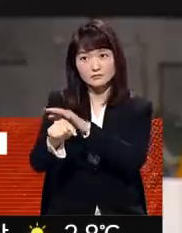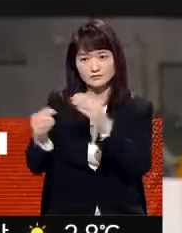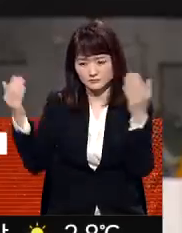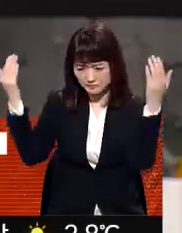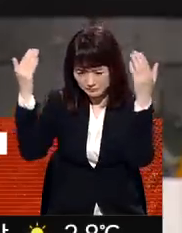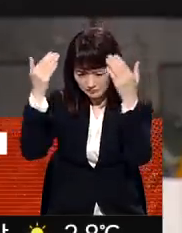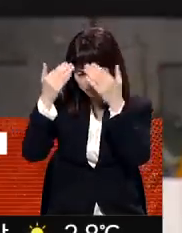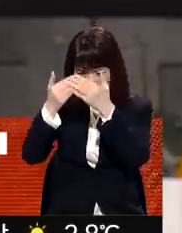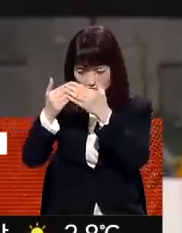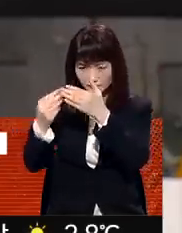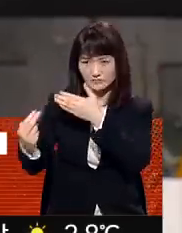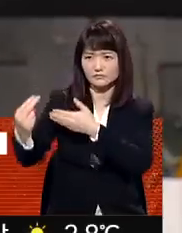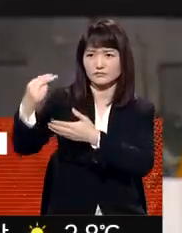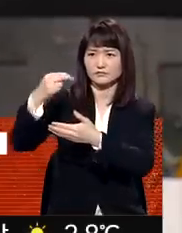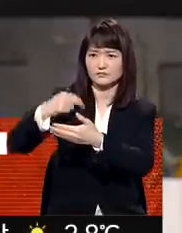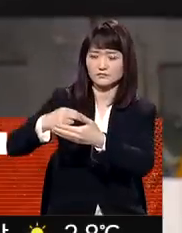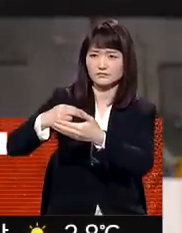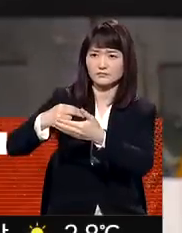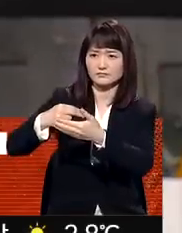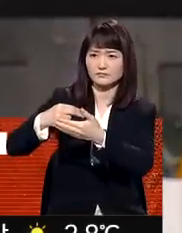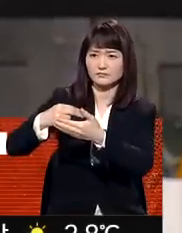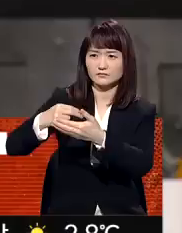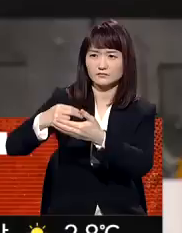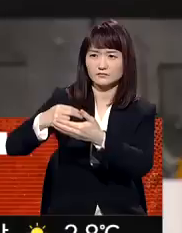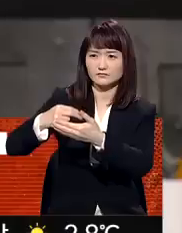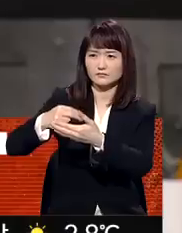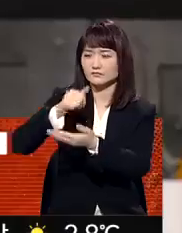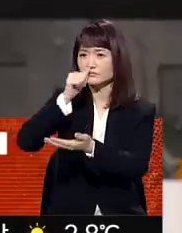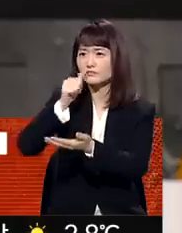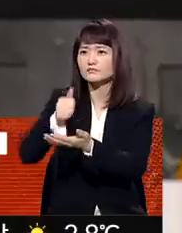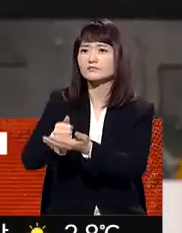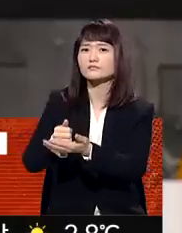주거 진입 절도죄가 적용될 수도 있어요